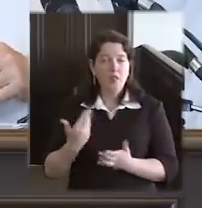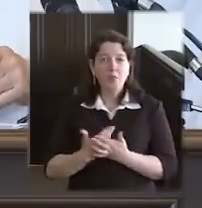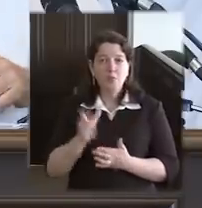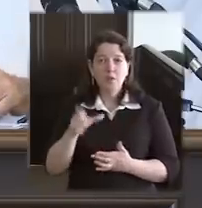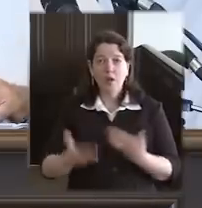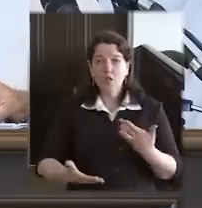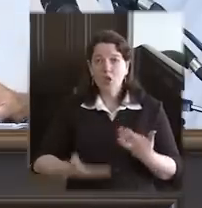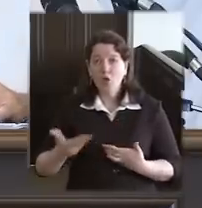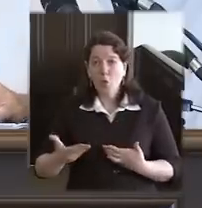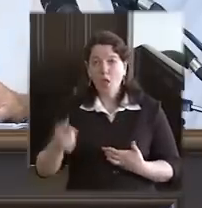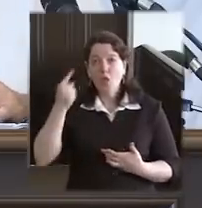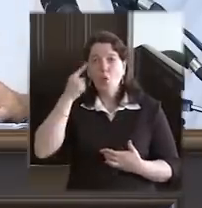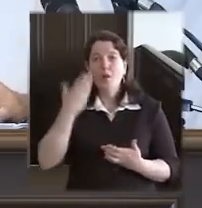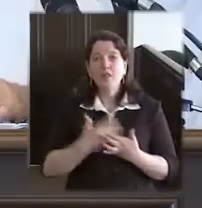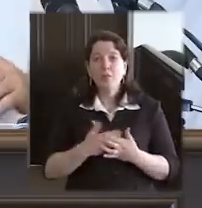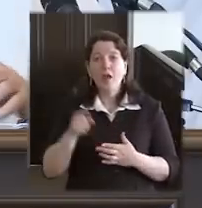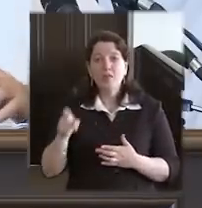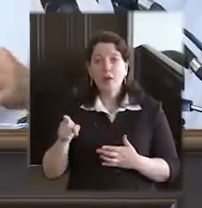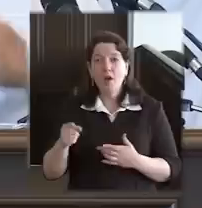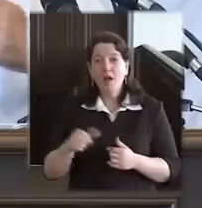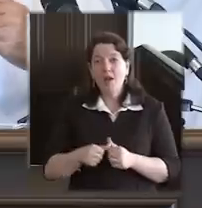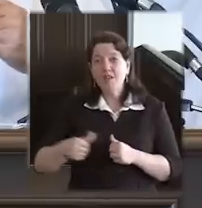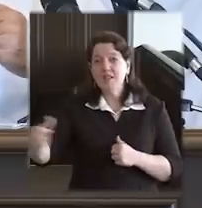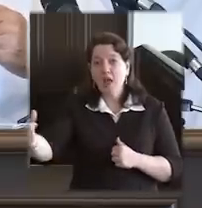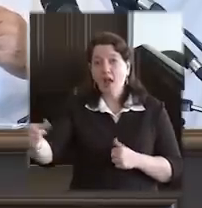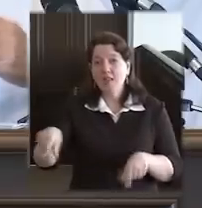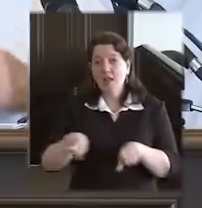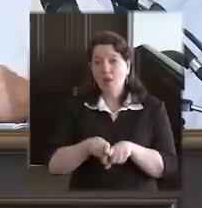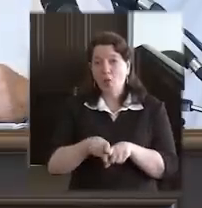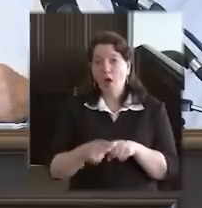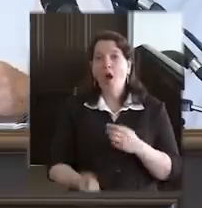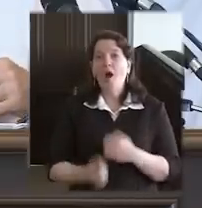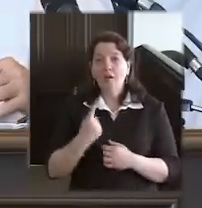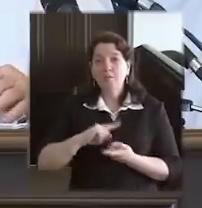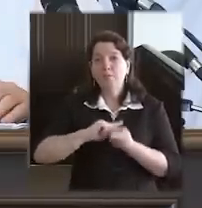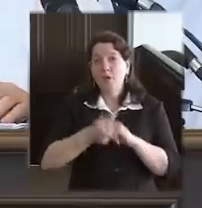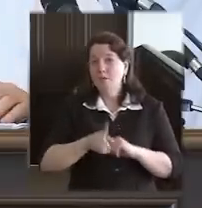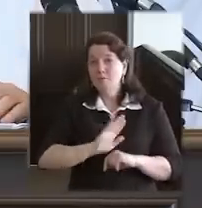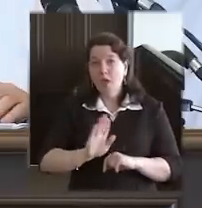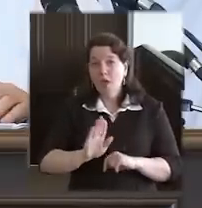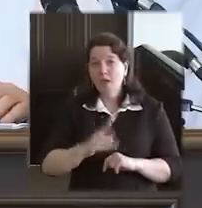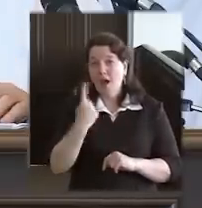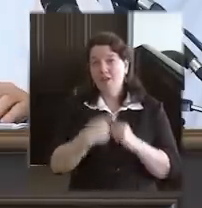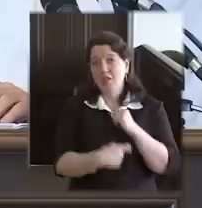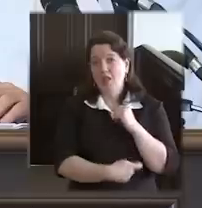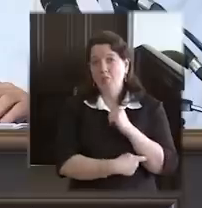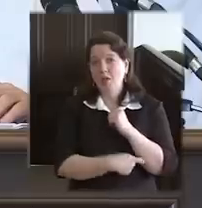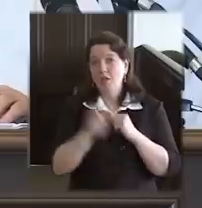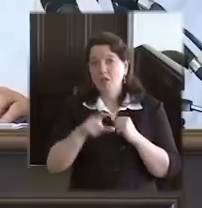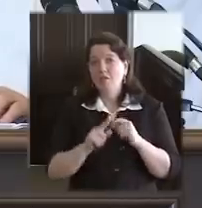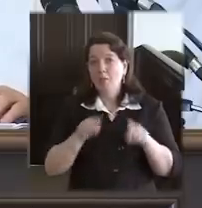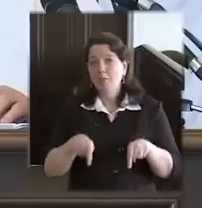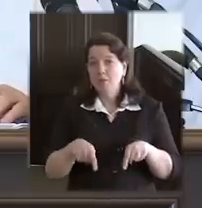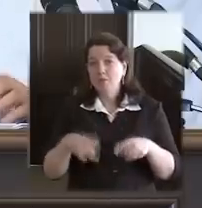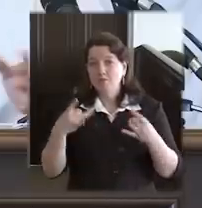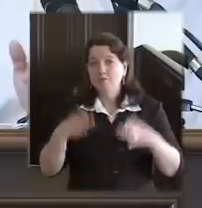Шагнул, думал, что здесь, так сказать, вот такое расстояние, оказался на километре и попал в